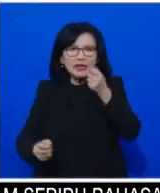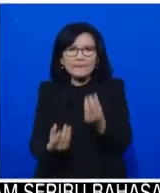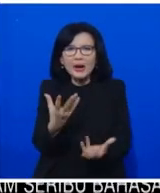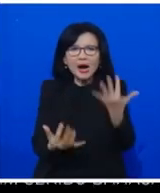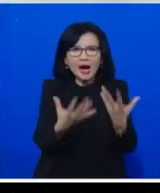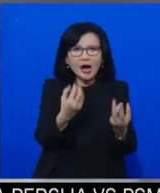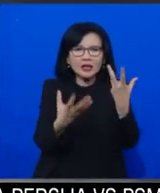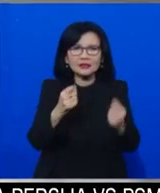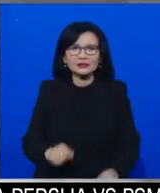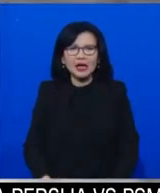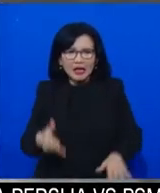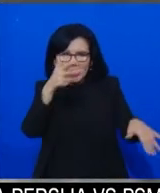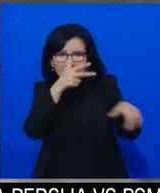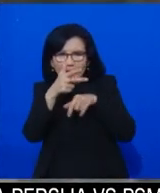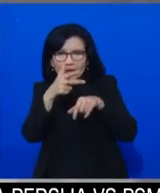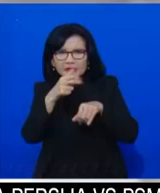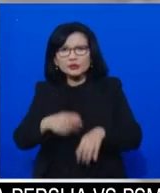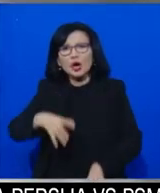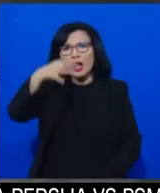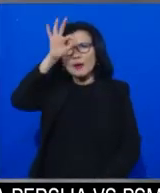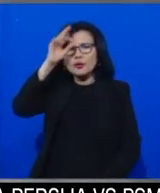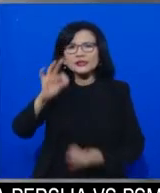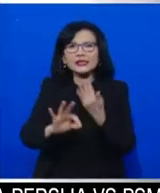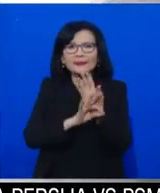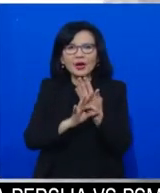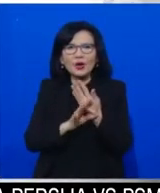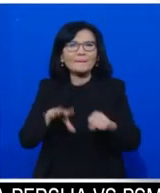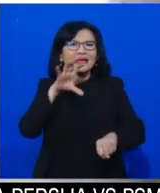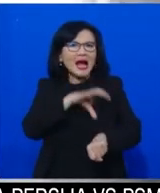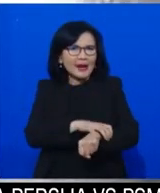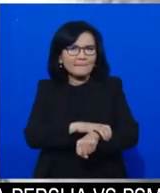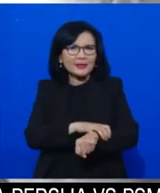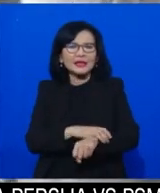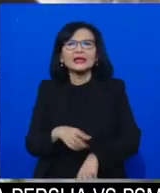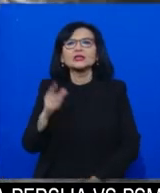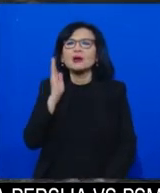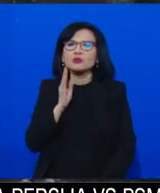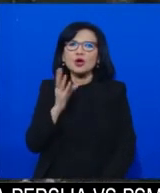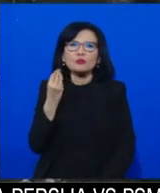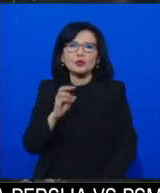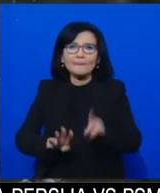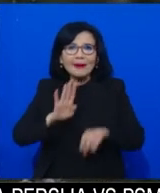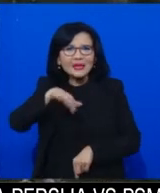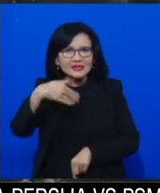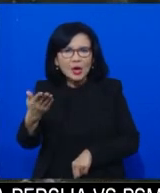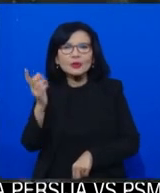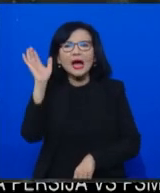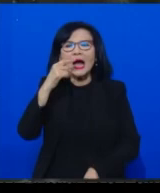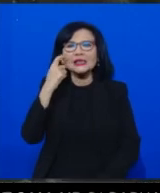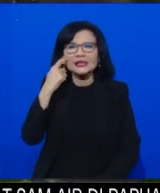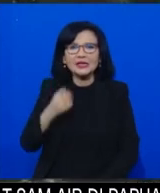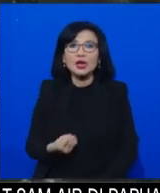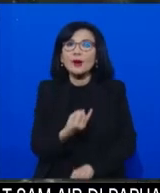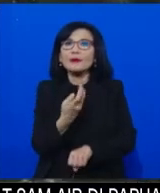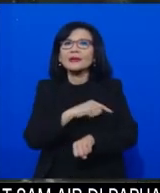Dari rekaman CCTV inilah, Satreskrim Polres Temanggung menangkap remaja berusia 14 tahun itu pada Selasa siang atau beberapa